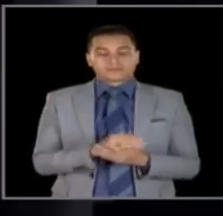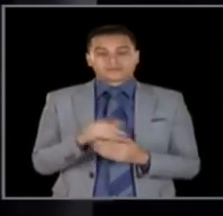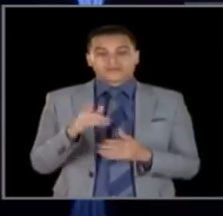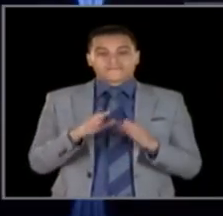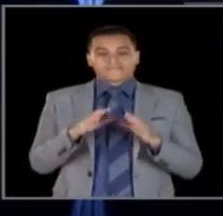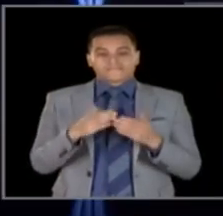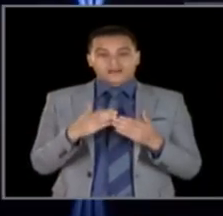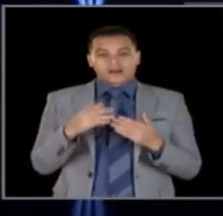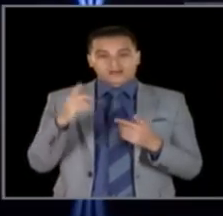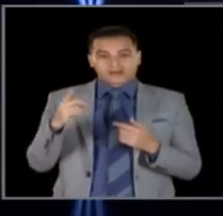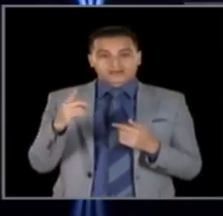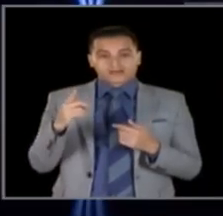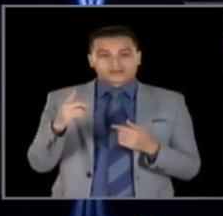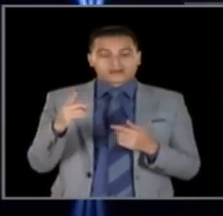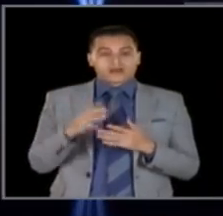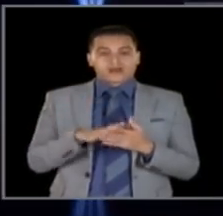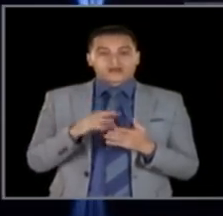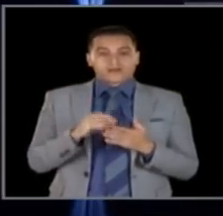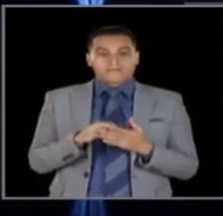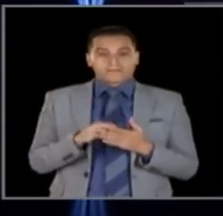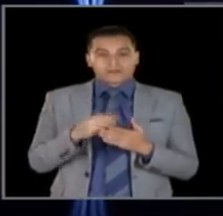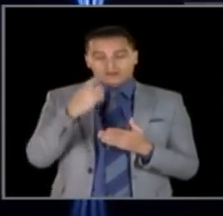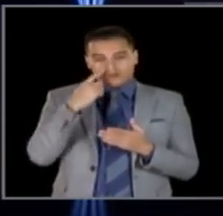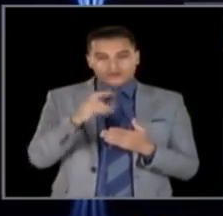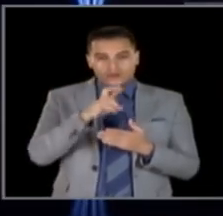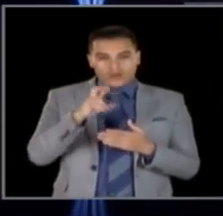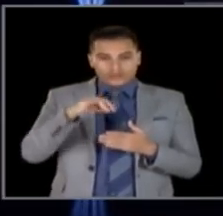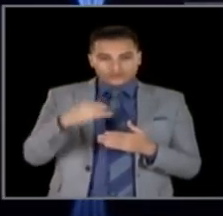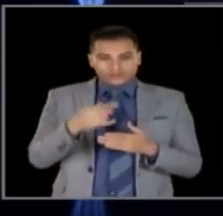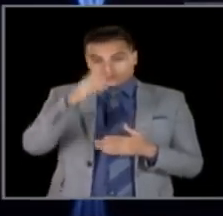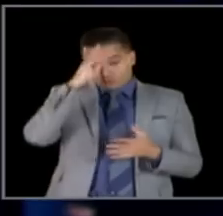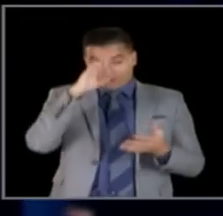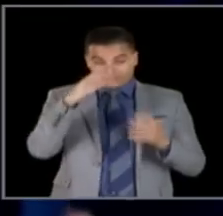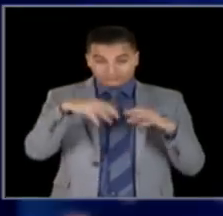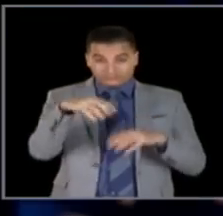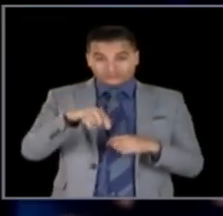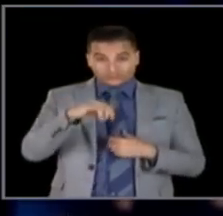فايترز، سؤال في الجغرافيا. إمتى جوكر؟ في الجغرافيا. في الجغرافيا؟